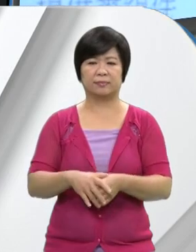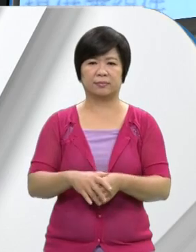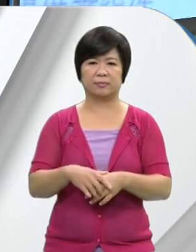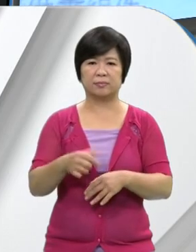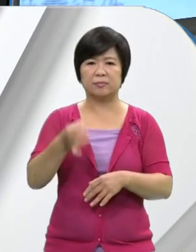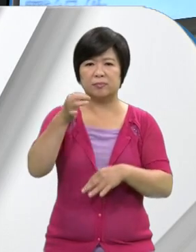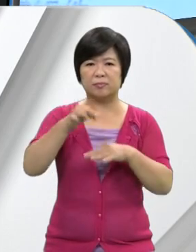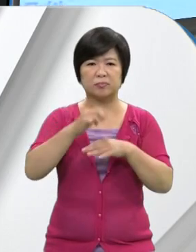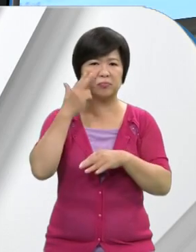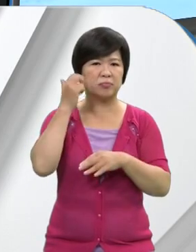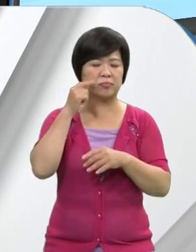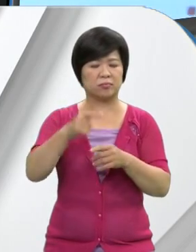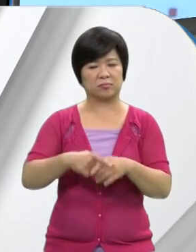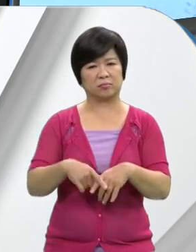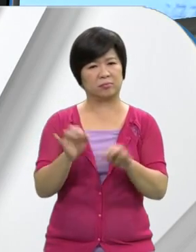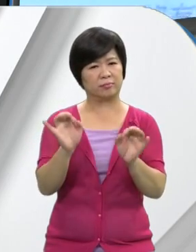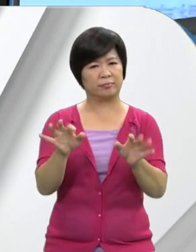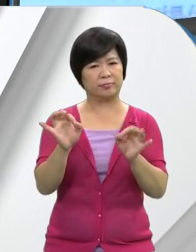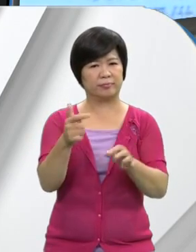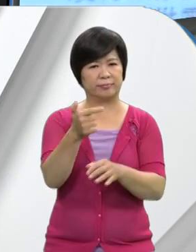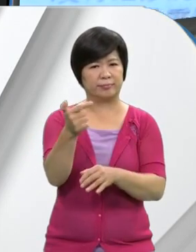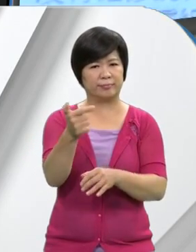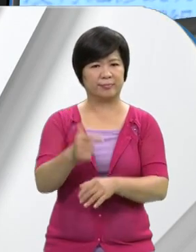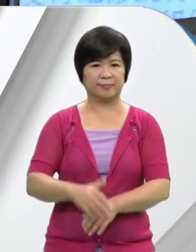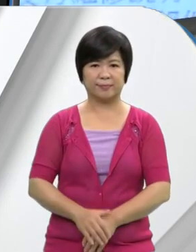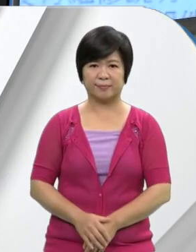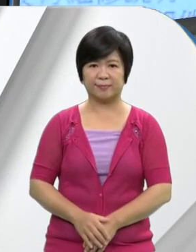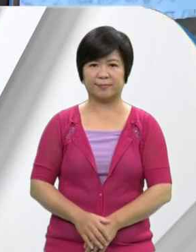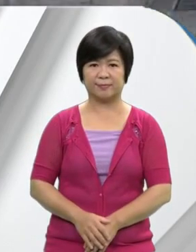耗珍贵的贵金属两条资源。